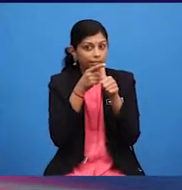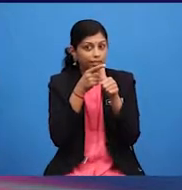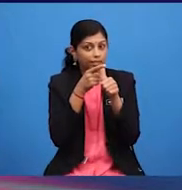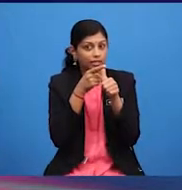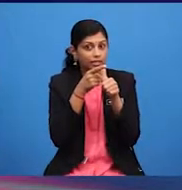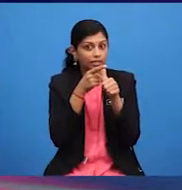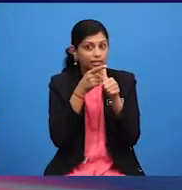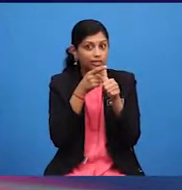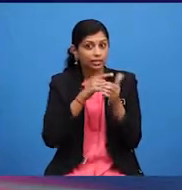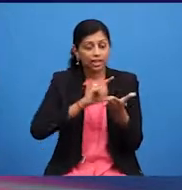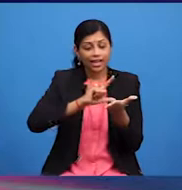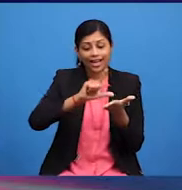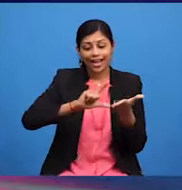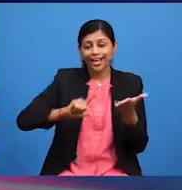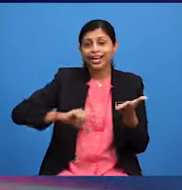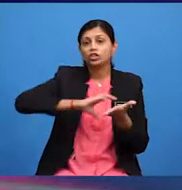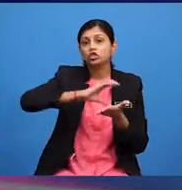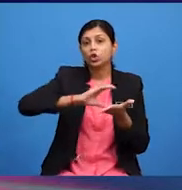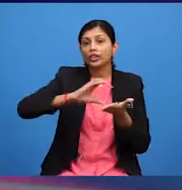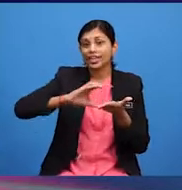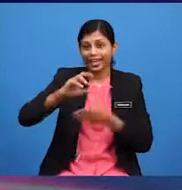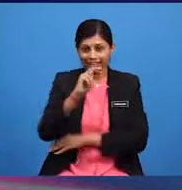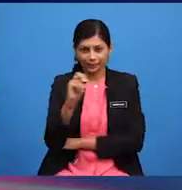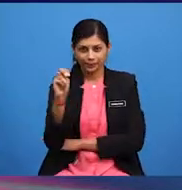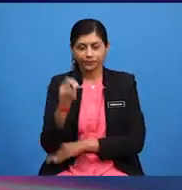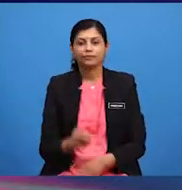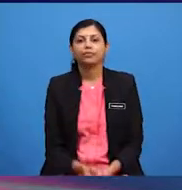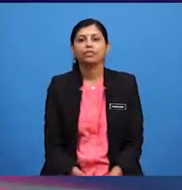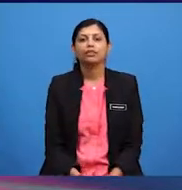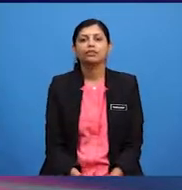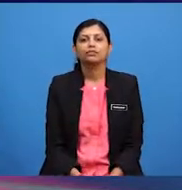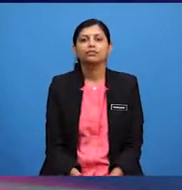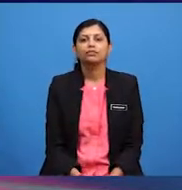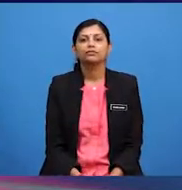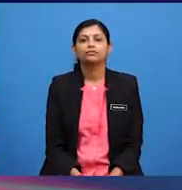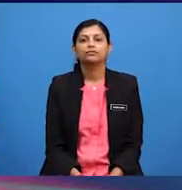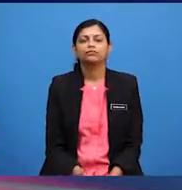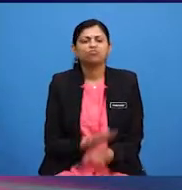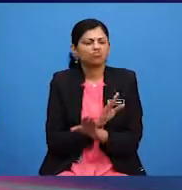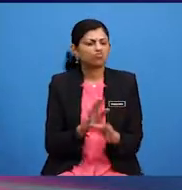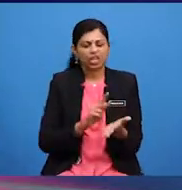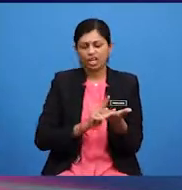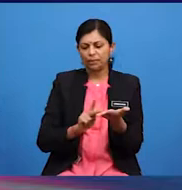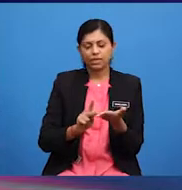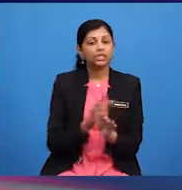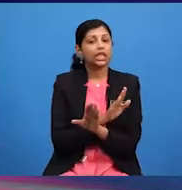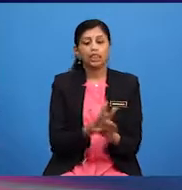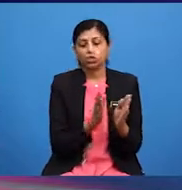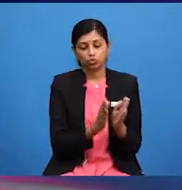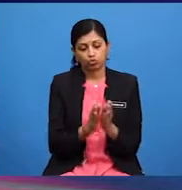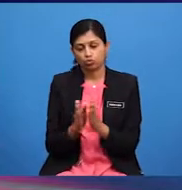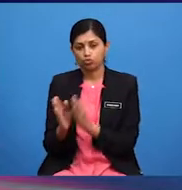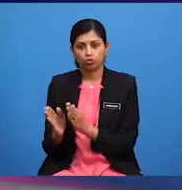ialah lakaran contengan, iaitu lakaran yang tidak kemas dan tidak